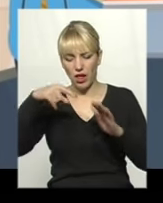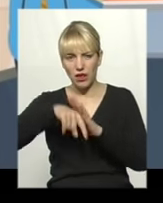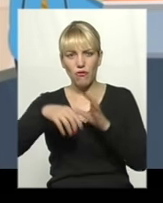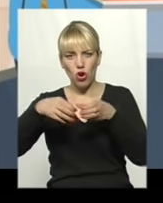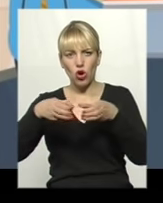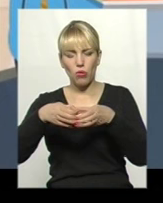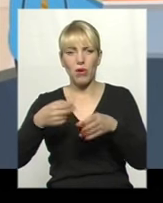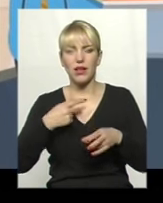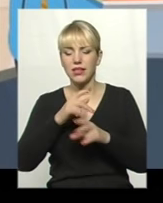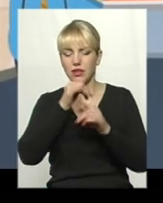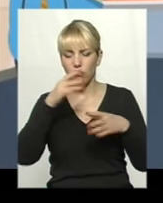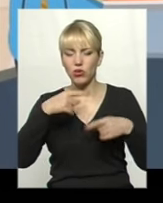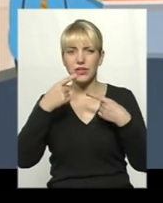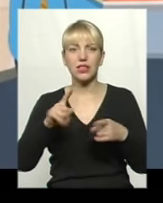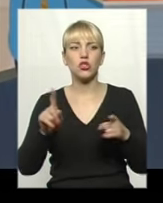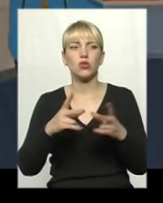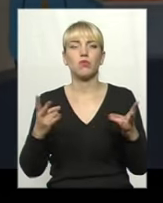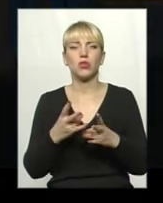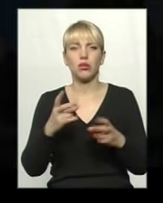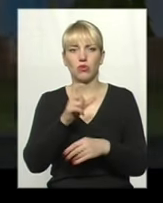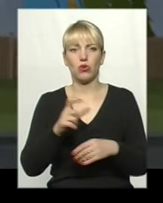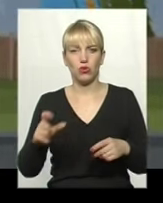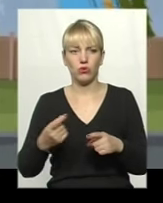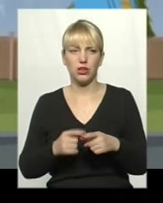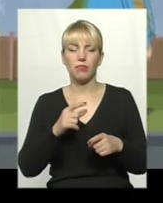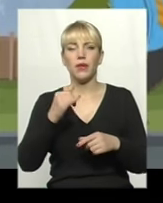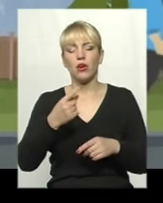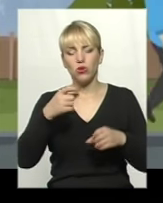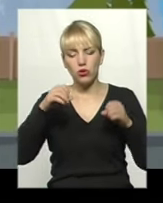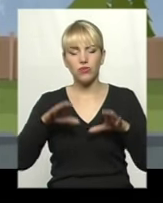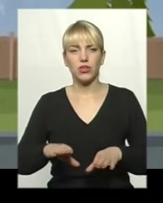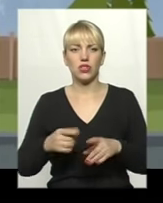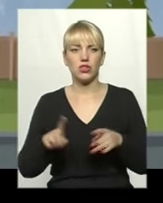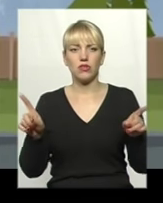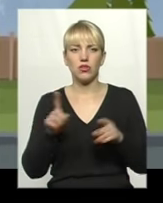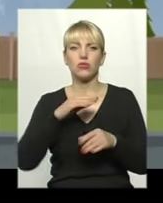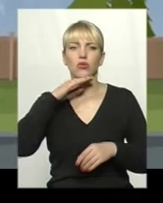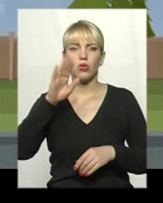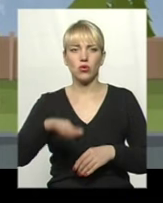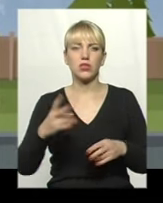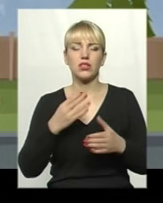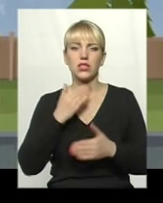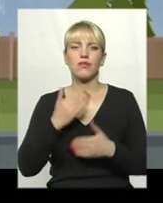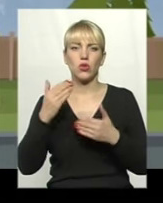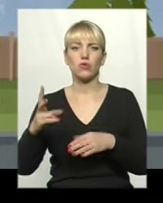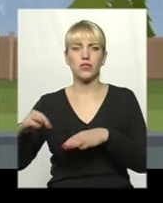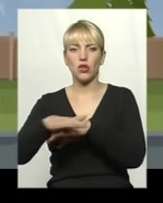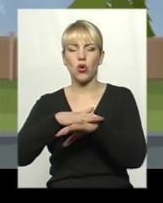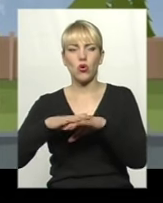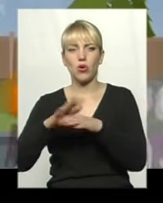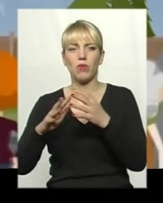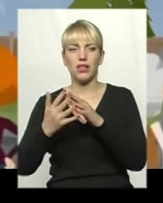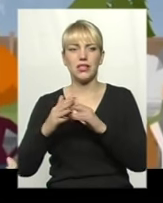знати, що саме необхідно людям. Одного дня пан Михайло вирішив: досить, і звернувся до громади села. Ми хочемо